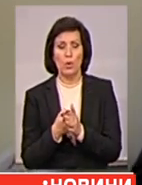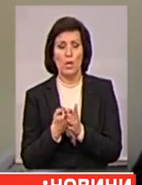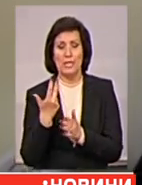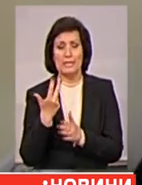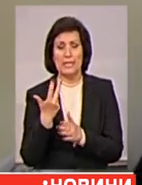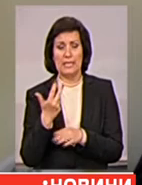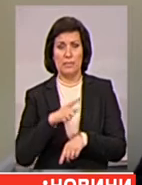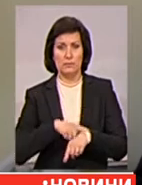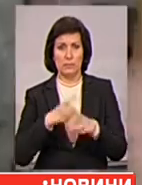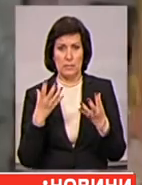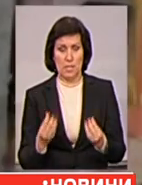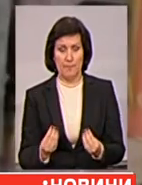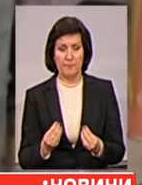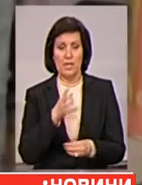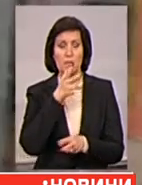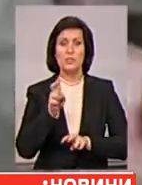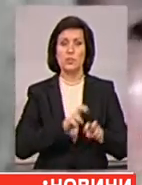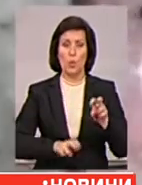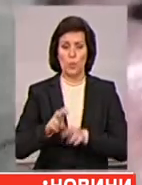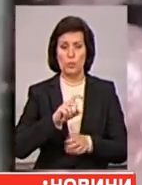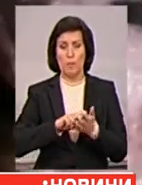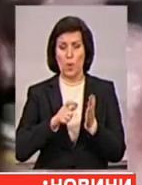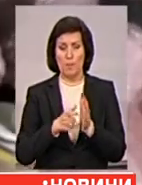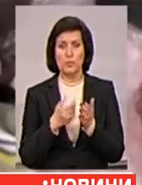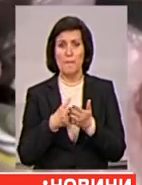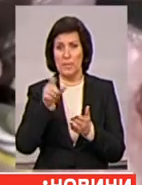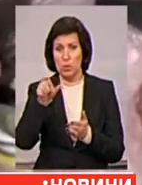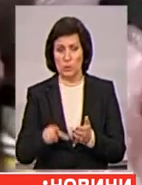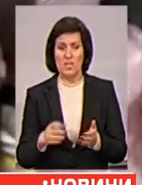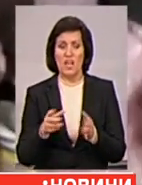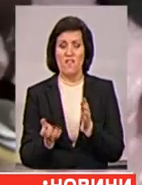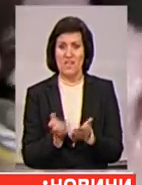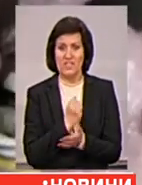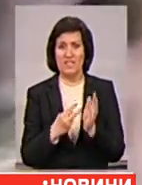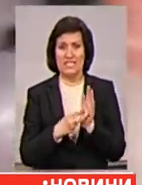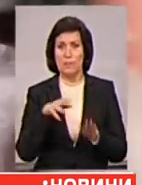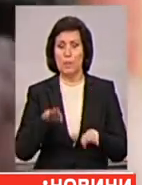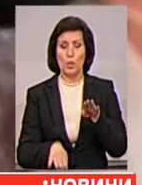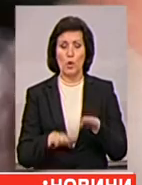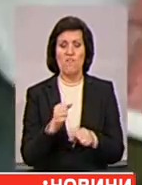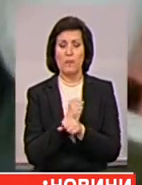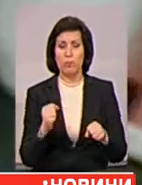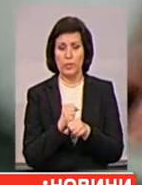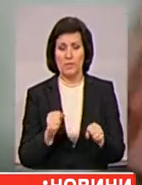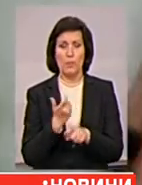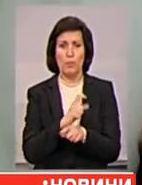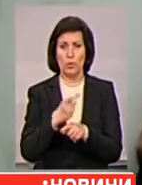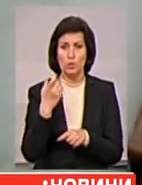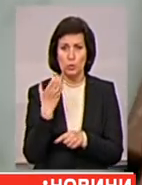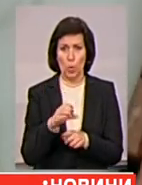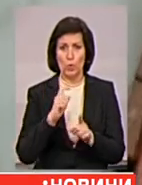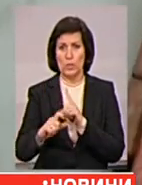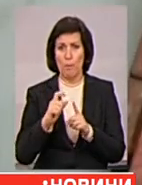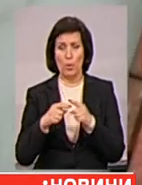3 часов дня. Під час обшуку помешкання підозрюваного слідчі виявили 7 кілограмів вибухівки, понад сотню